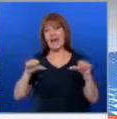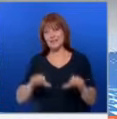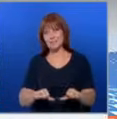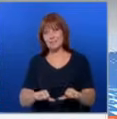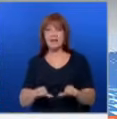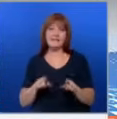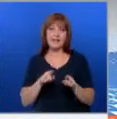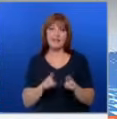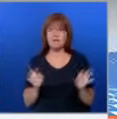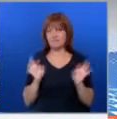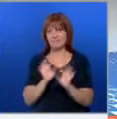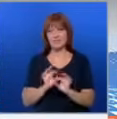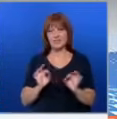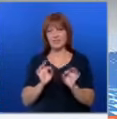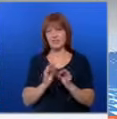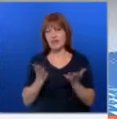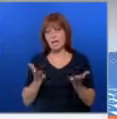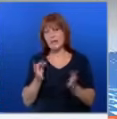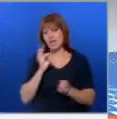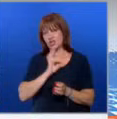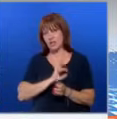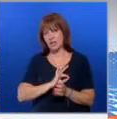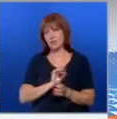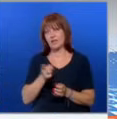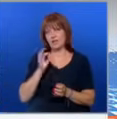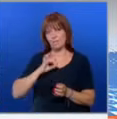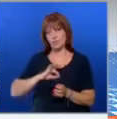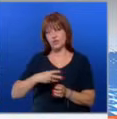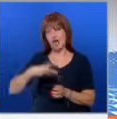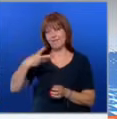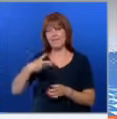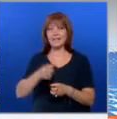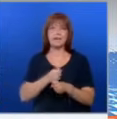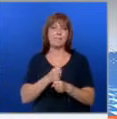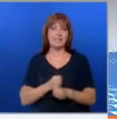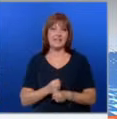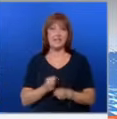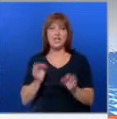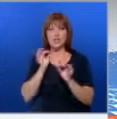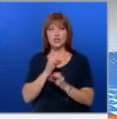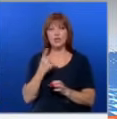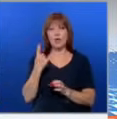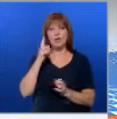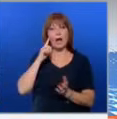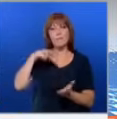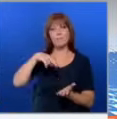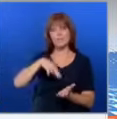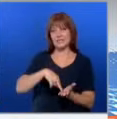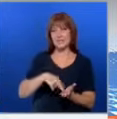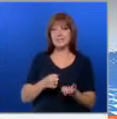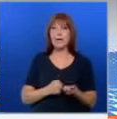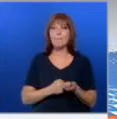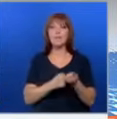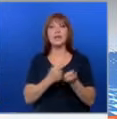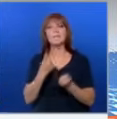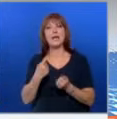знаете, така че там не съществуват включително и теоретични шансове за получаване на третия мандат, нито пък има единна позиция за